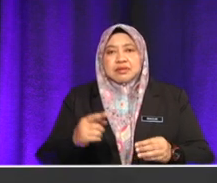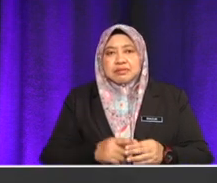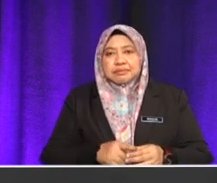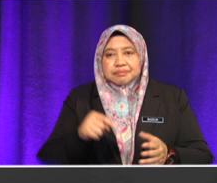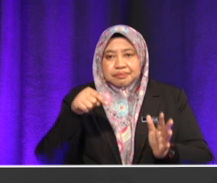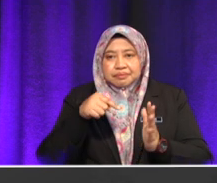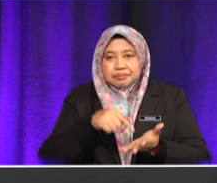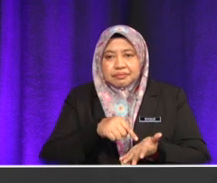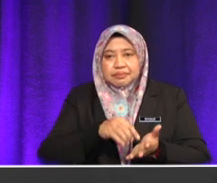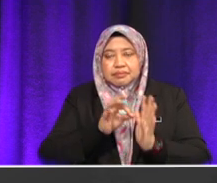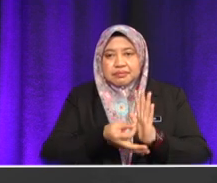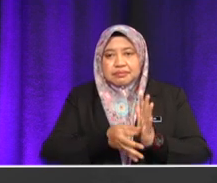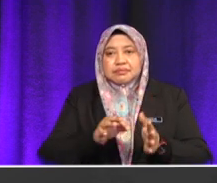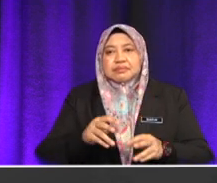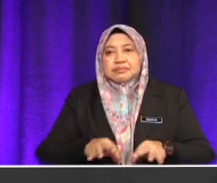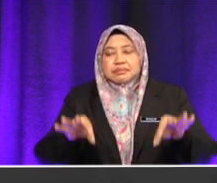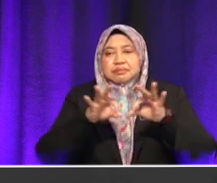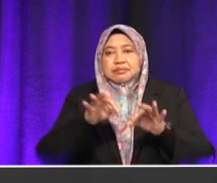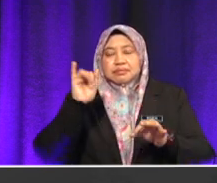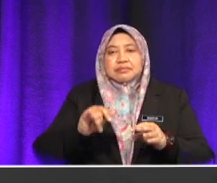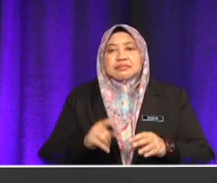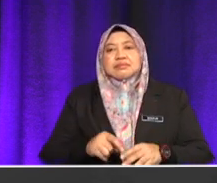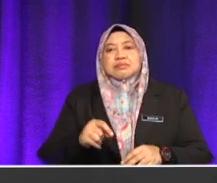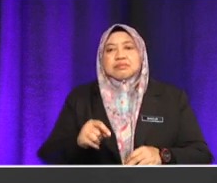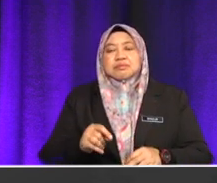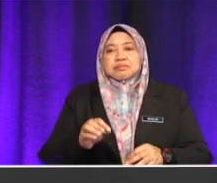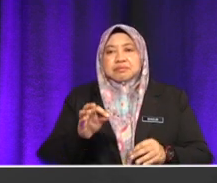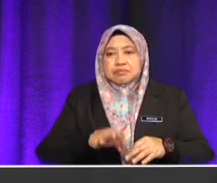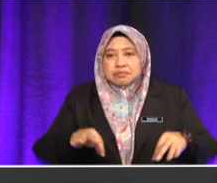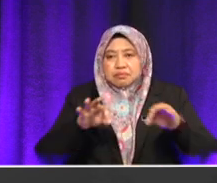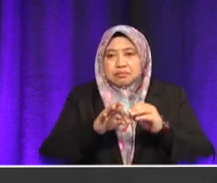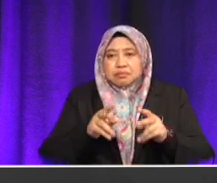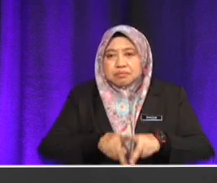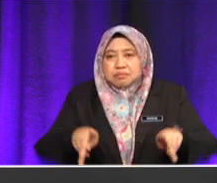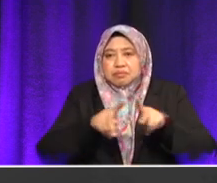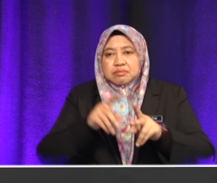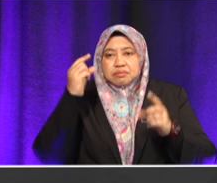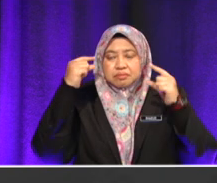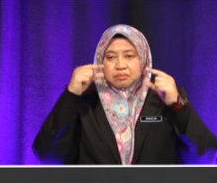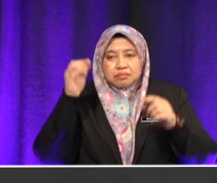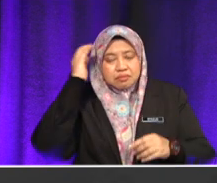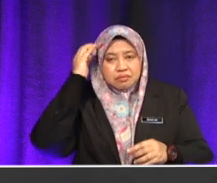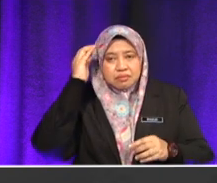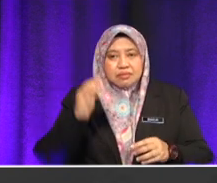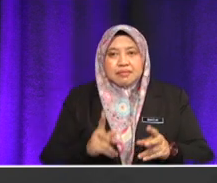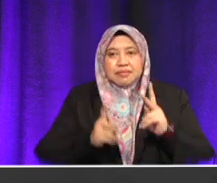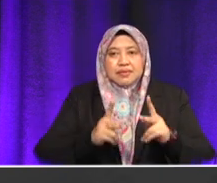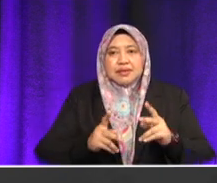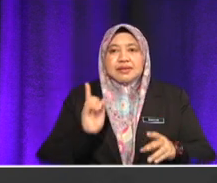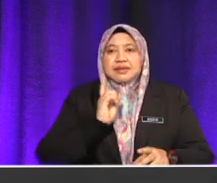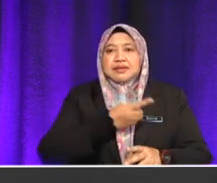taksiran penting yang perlu guru-guru tahu dan murid-murid Maklumi tentang bila kita berkata tentang